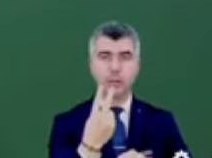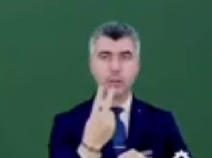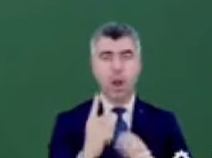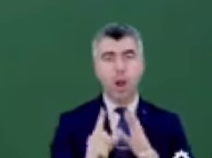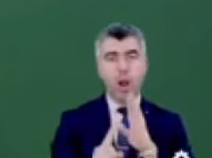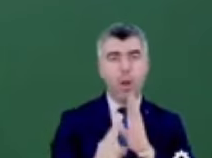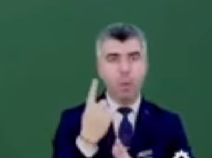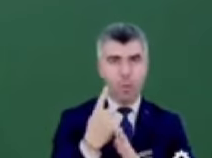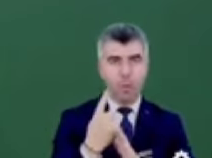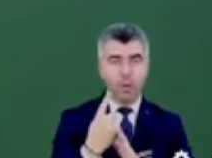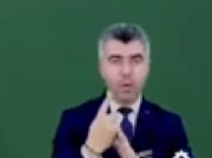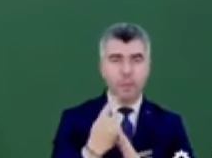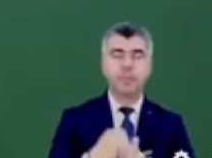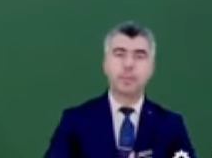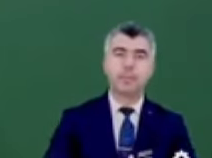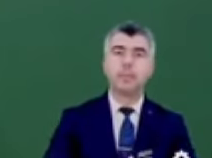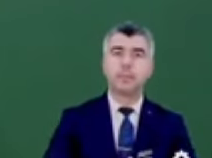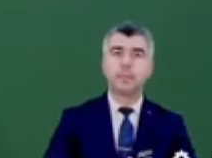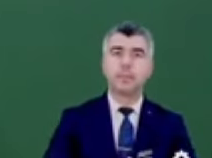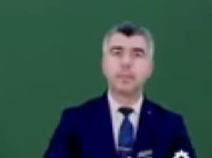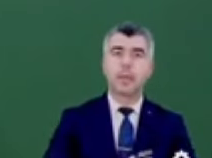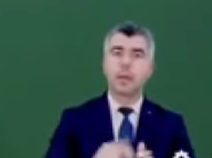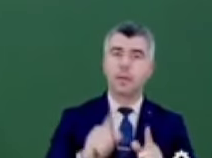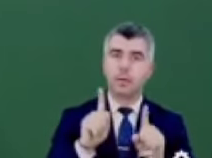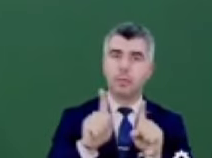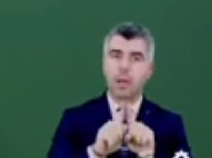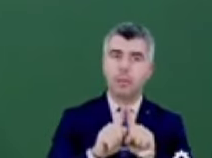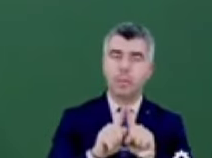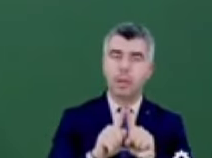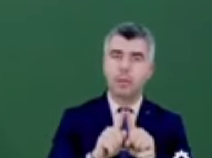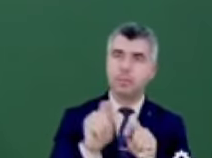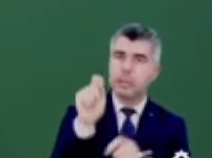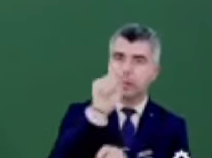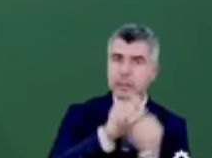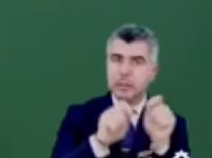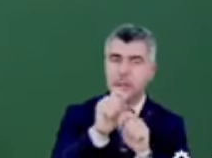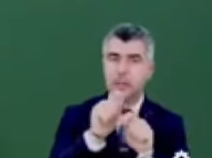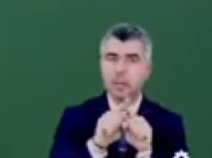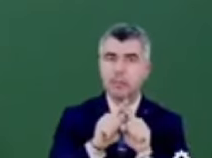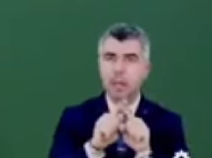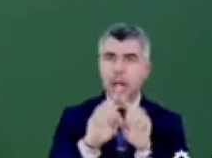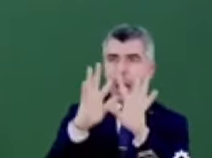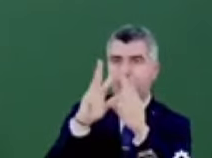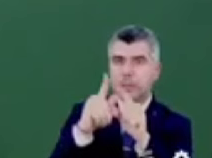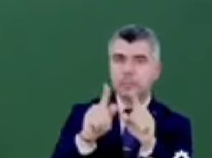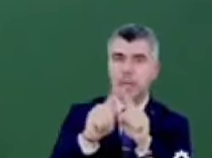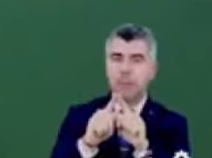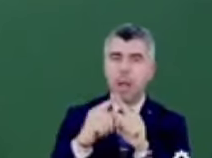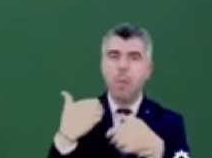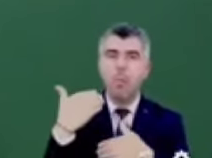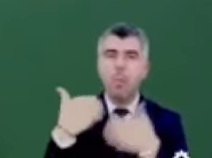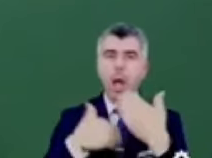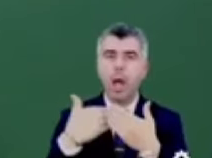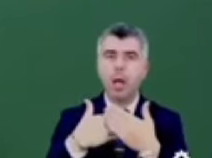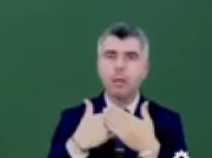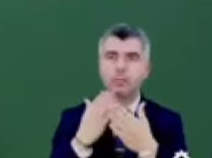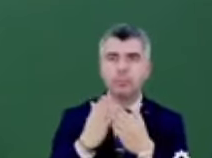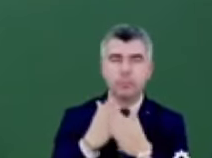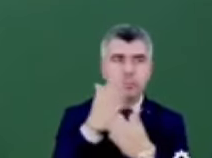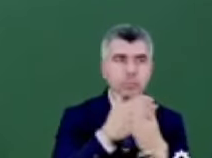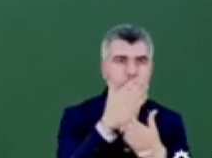باولا يعني وضع نظام لتقييم الاعاقه حسب جايد لاين